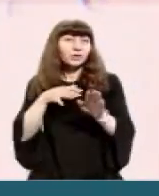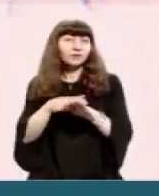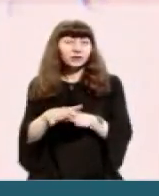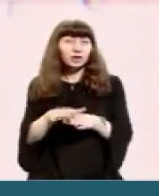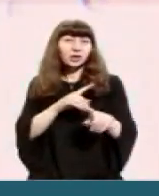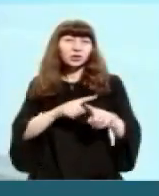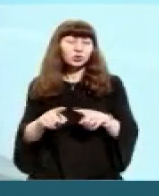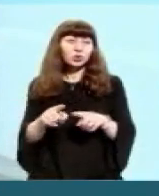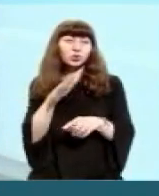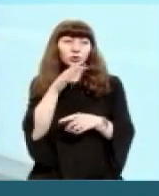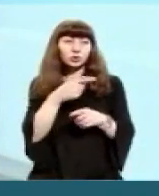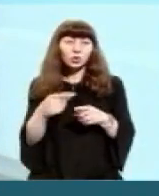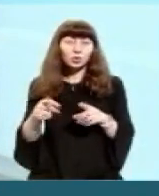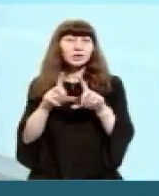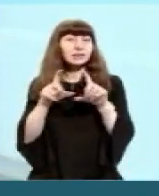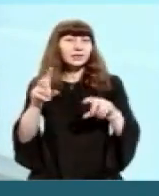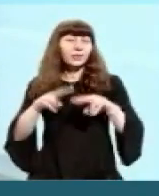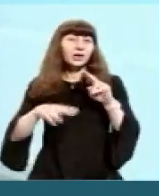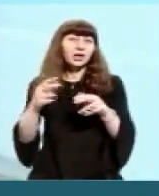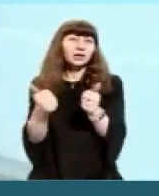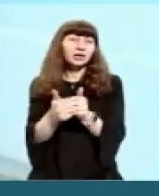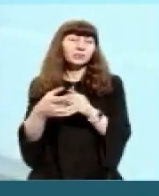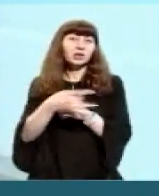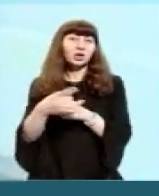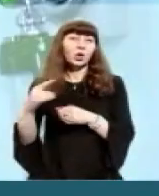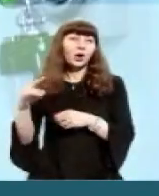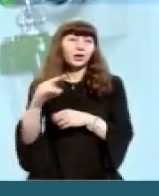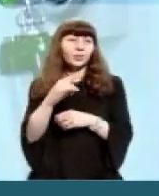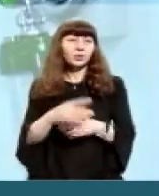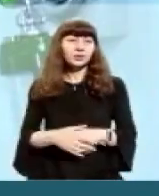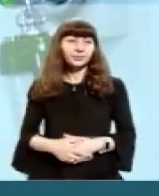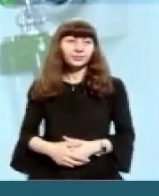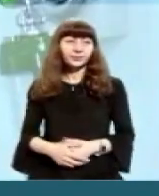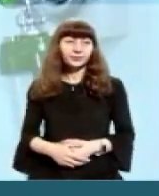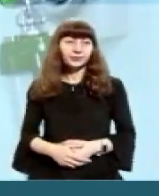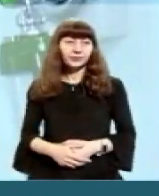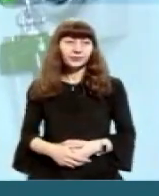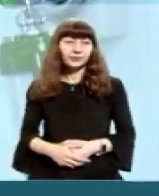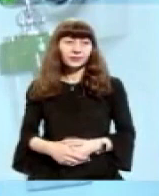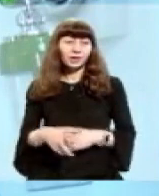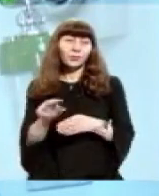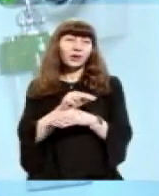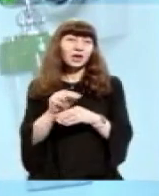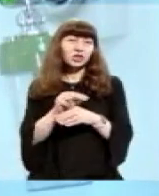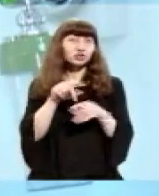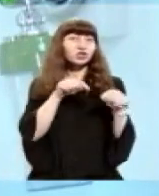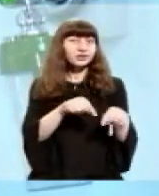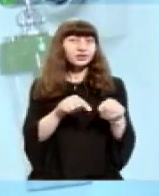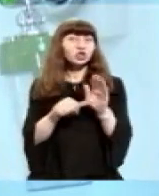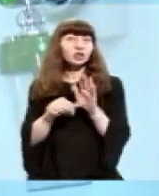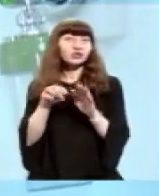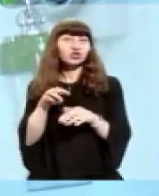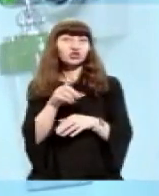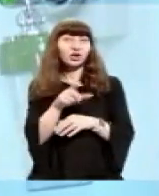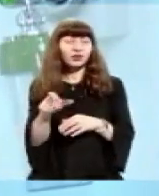реализован в кратчайшие сроки. Здание возвели вблизи микрорайона «Аэропорт». Пролечено более 6 тысяч пациентов в состоянии